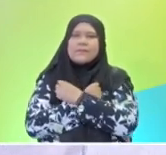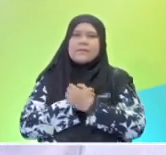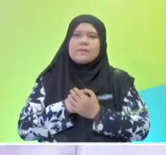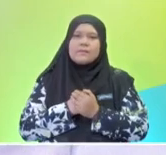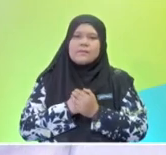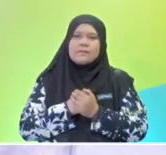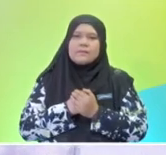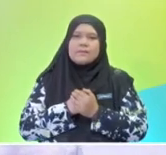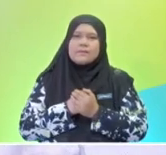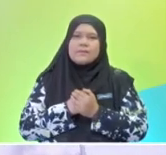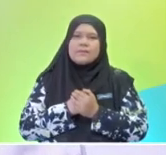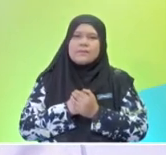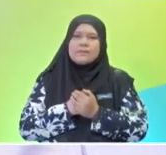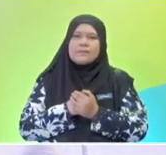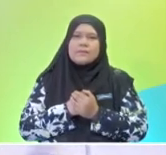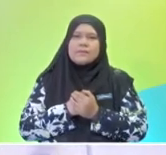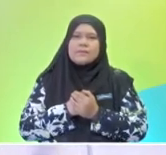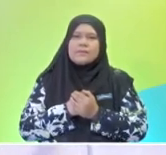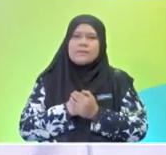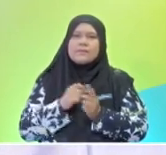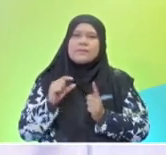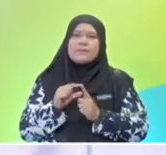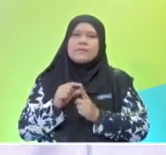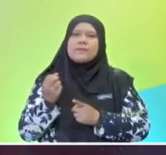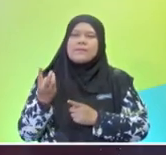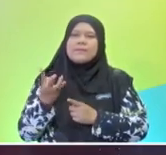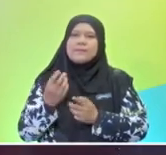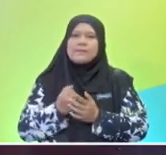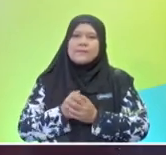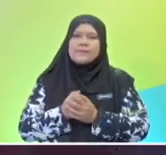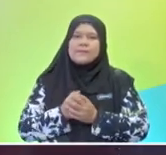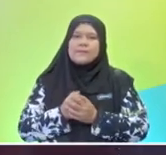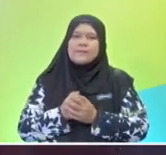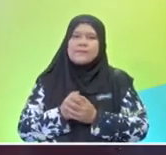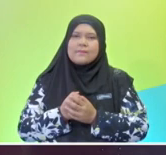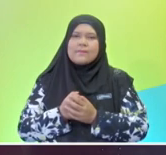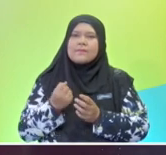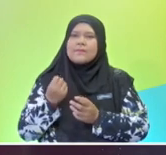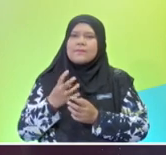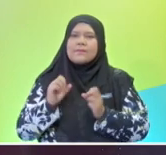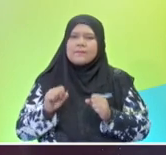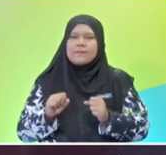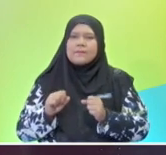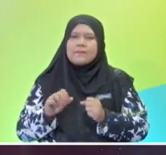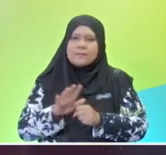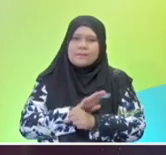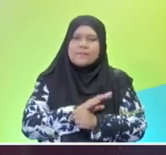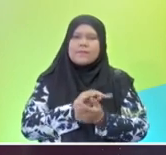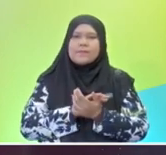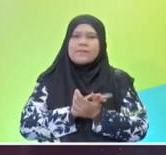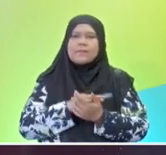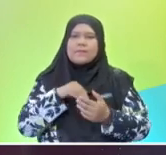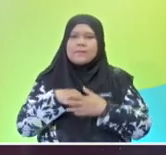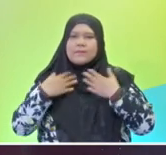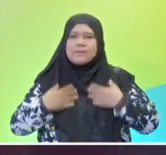Baik. Berapa perkataan cikgu saya perlu? Berapa banyak yang boleh muat dalam t-shirt ni?